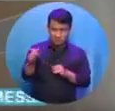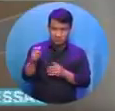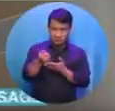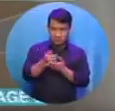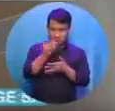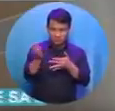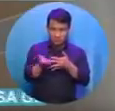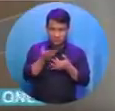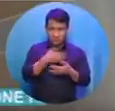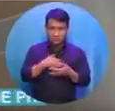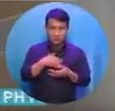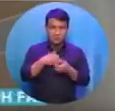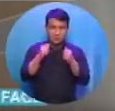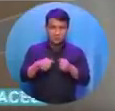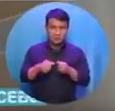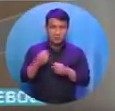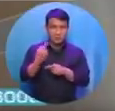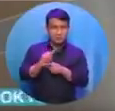magsasampa na rin ng kaso.